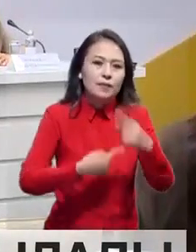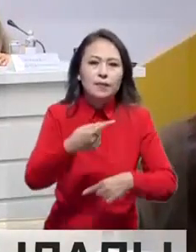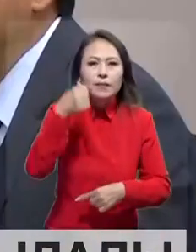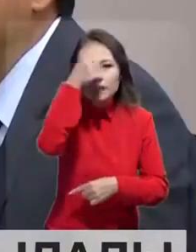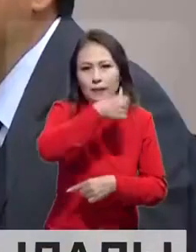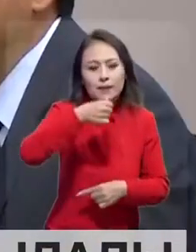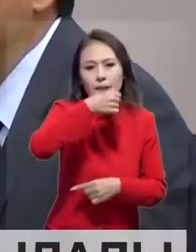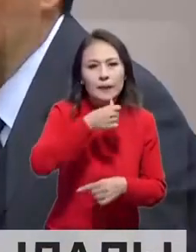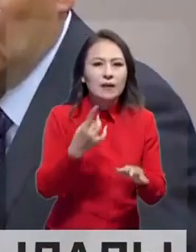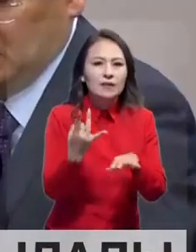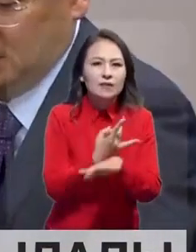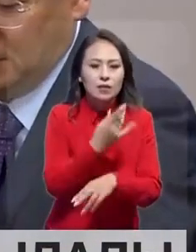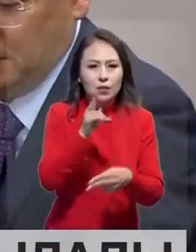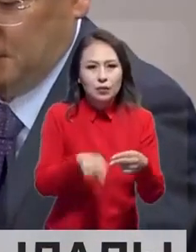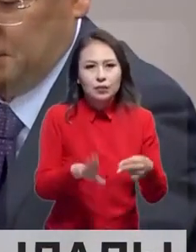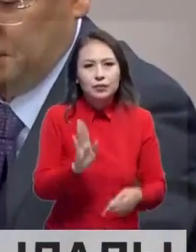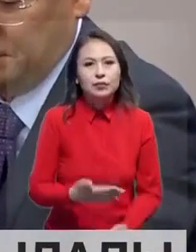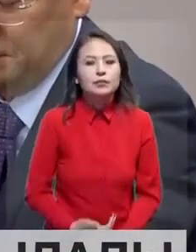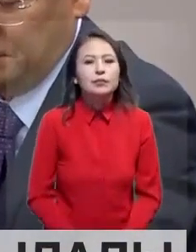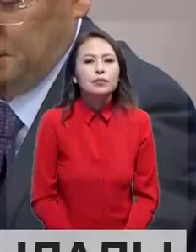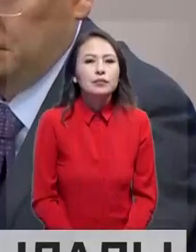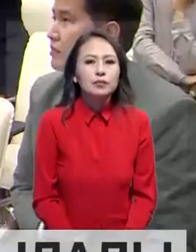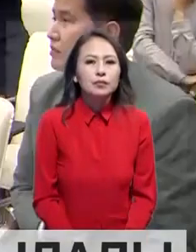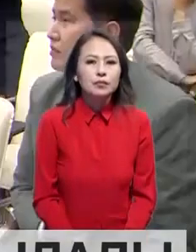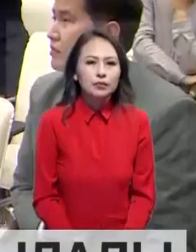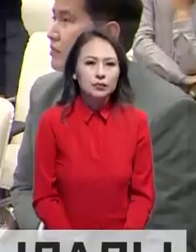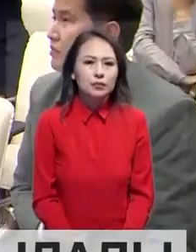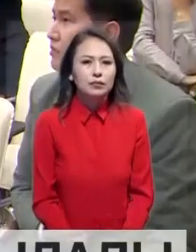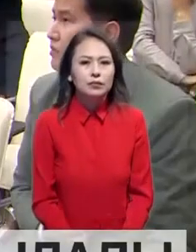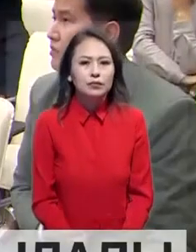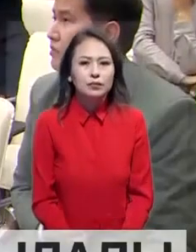алғашқы кезеңі аяқталады. Мерей Мұратханқызы, Асхат Қарақойшы, Хабар 24.